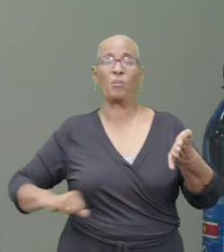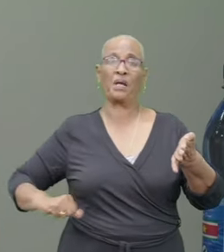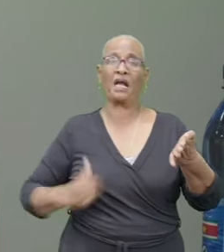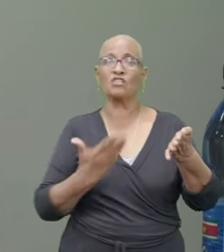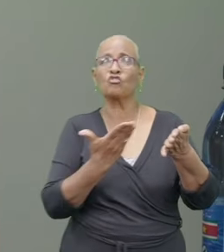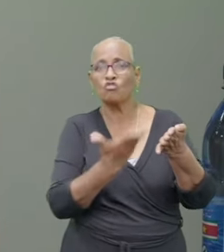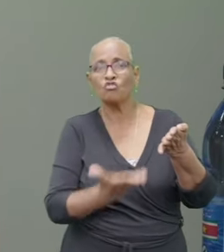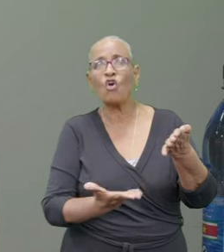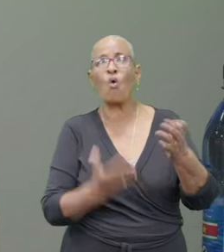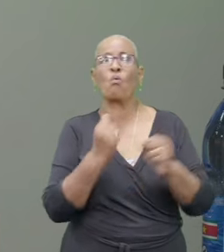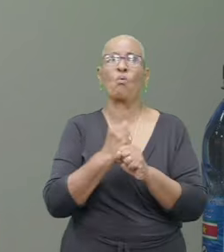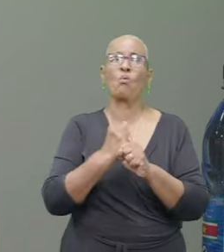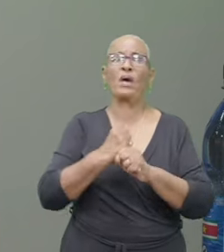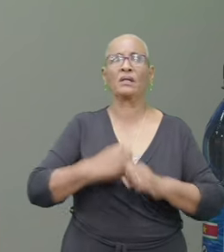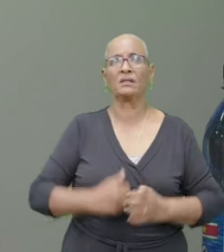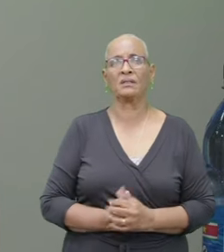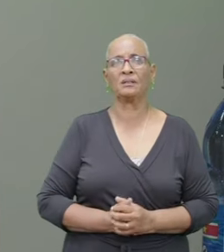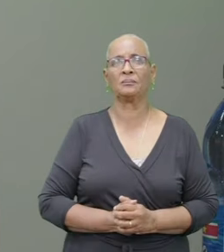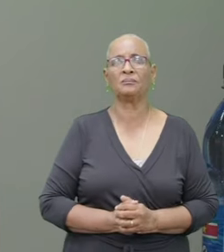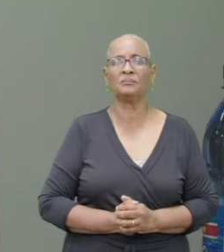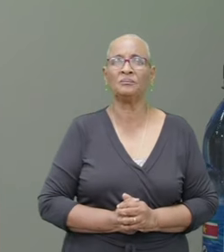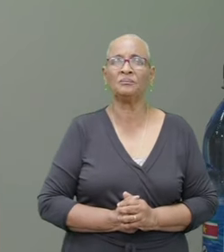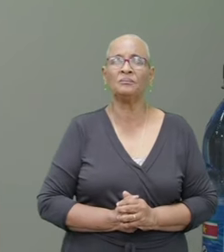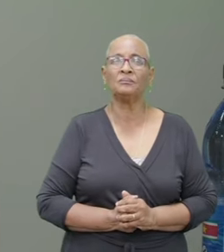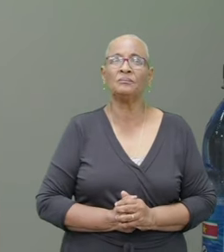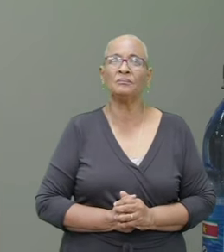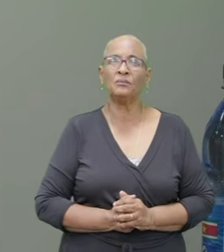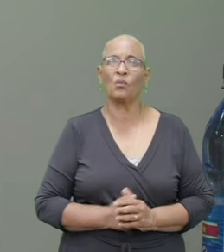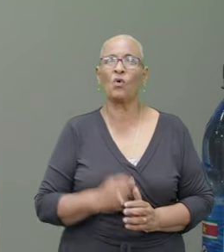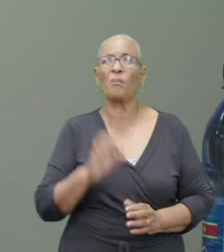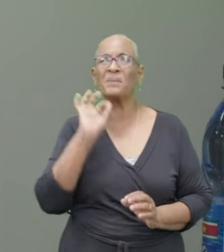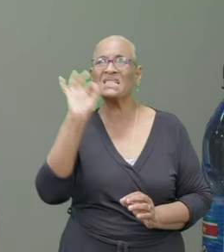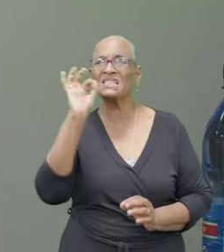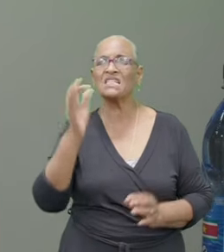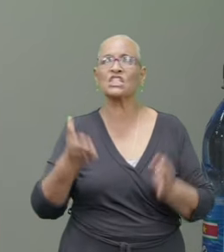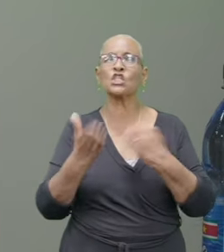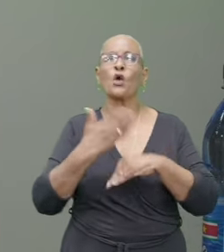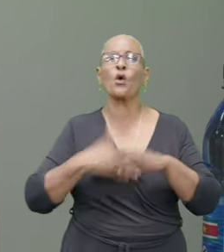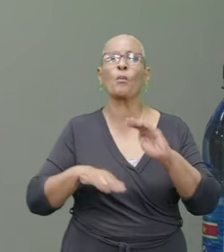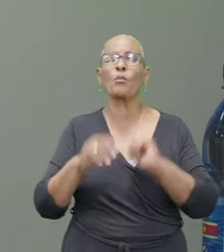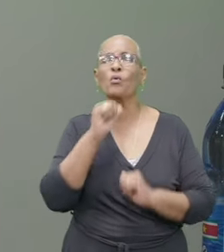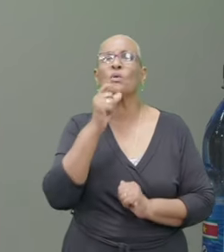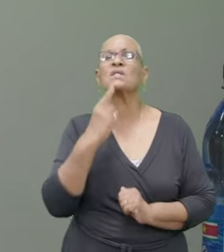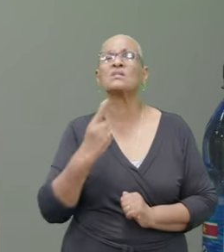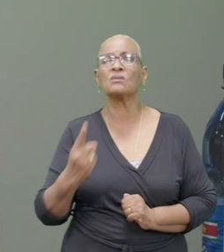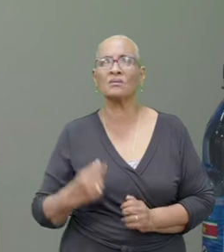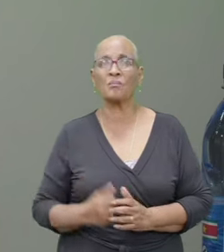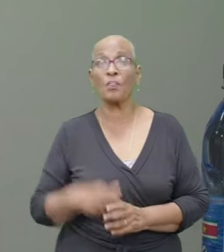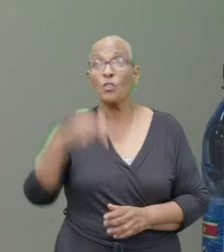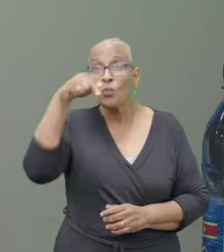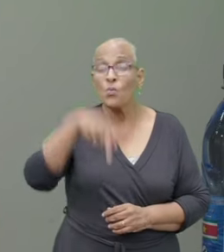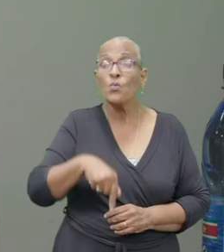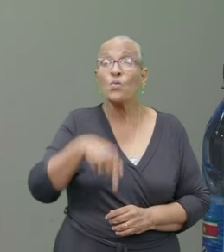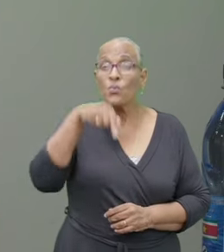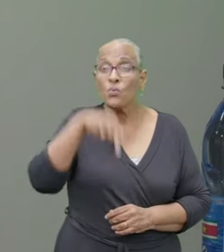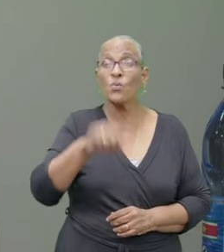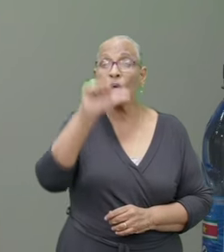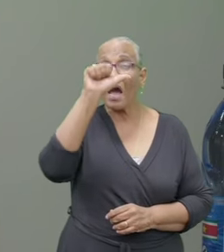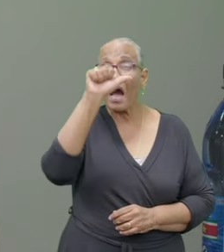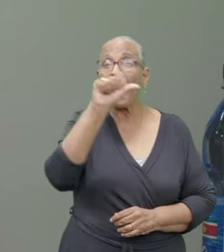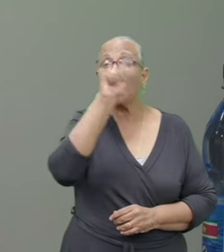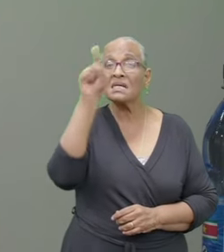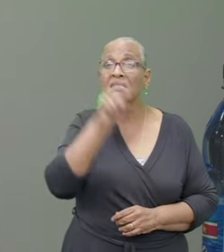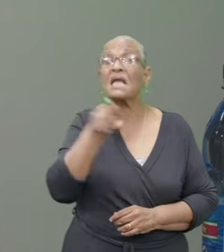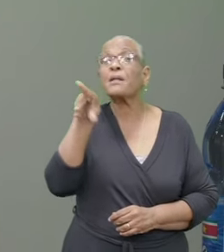door. Om aan te geven wat er dus precies gebeurt. We hebben gegeven moment op dit moment in het academisch